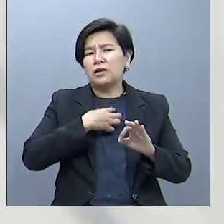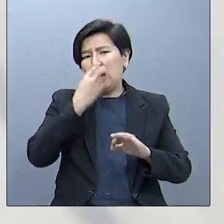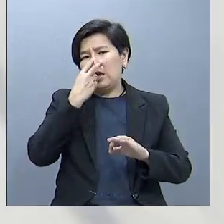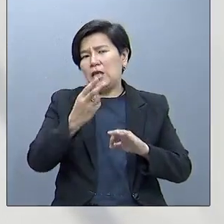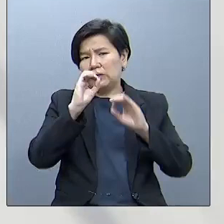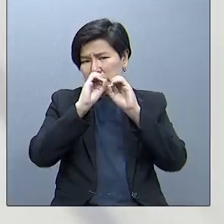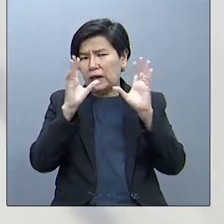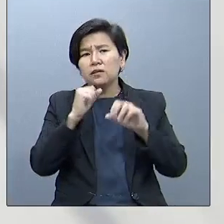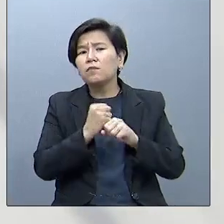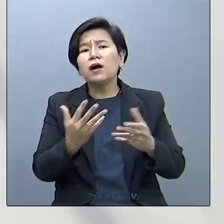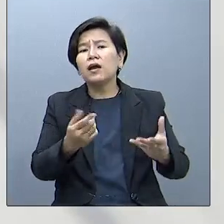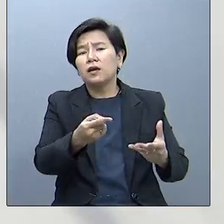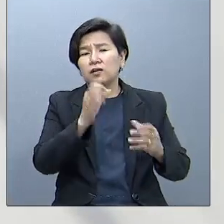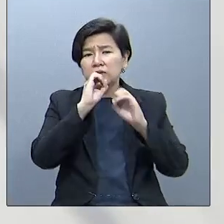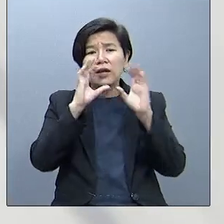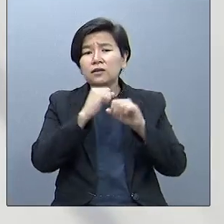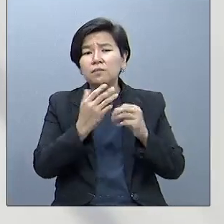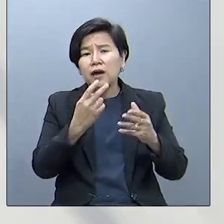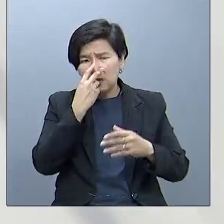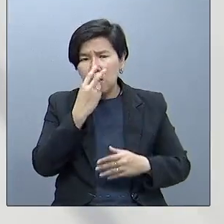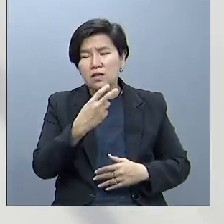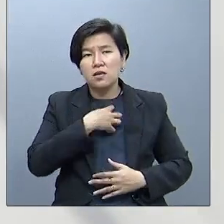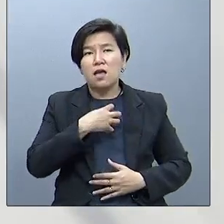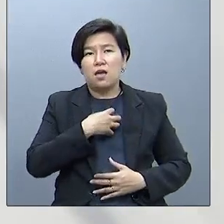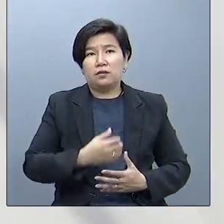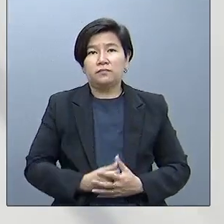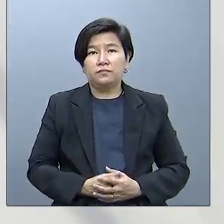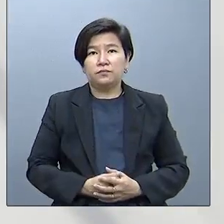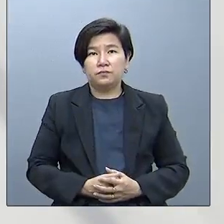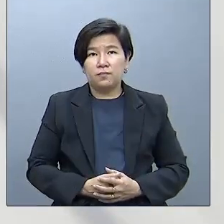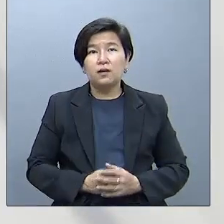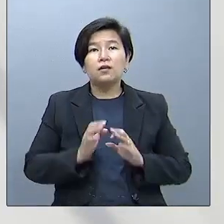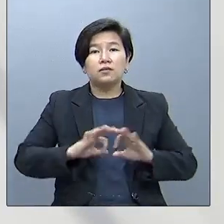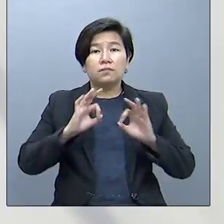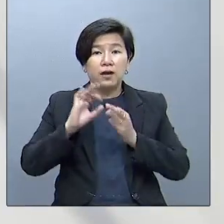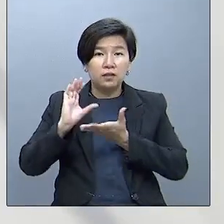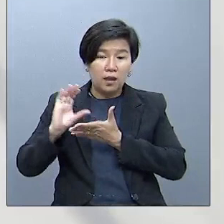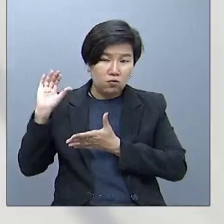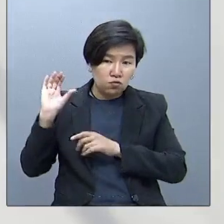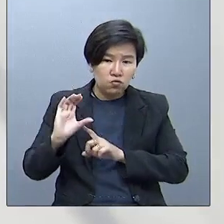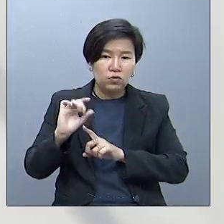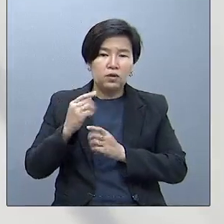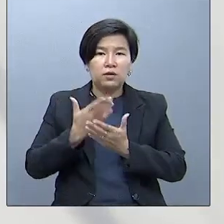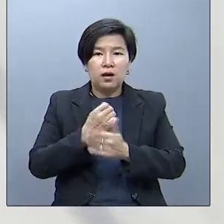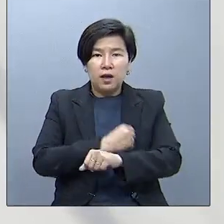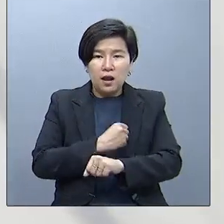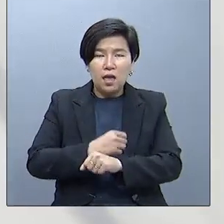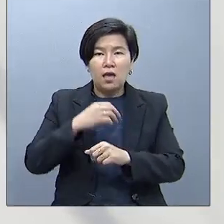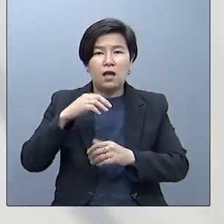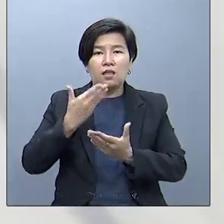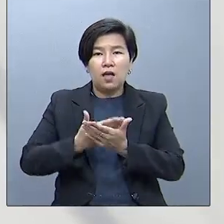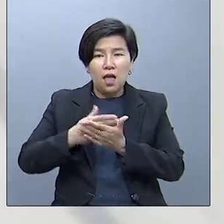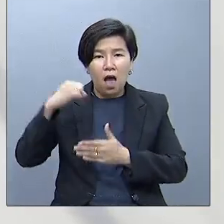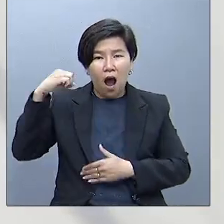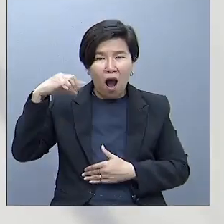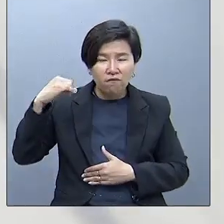นวาจะทำอย่างไรเพรต้องการจะเสริมศัตรษาพในการ แนขนดานกลงทุนนั่นเองค่าแรง ค่าไฟก็เป็ประเด็นทท